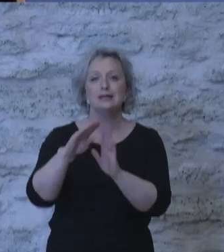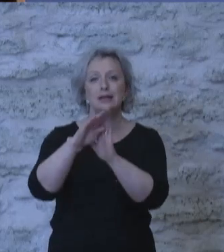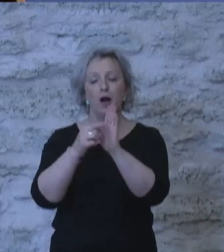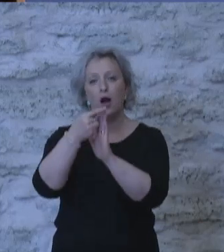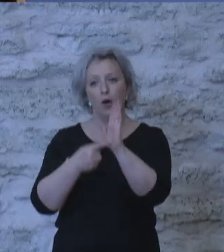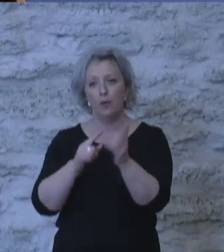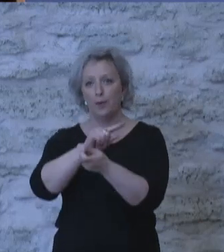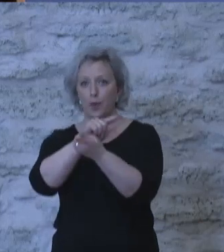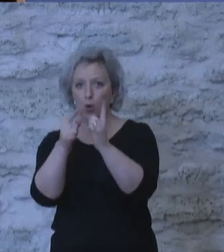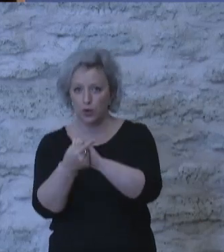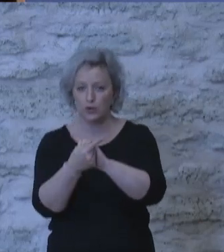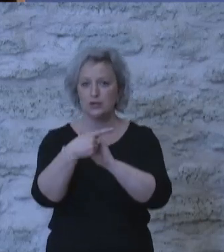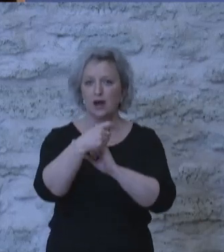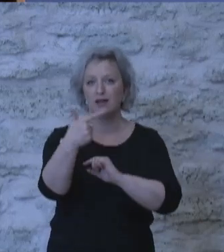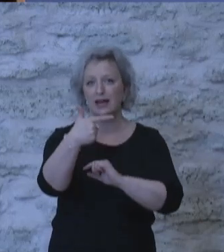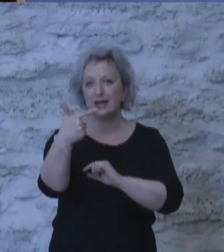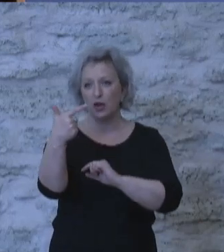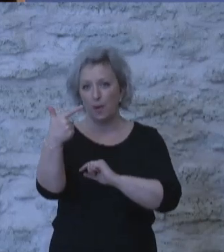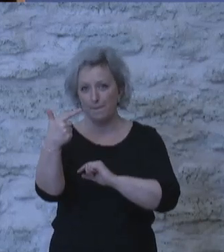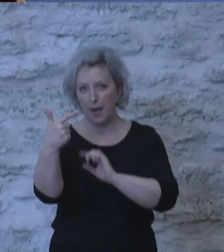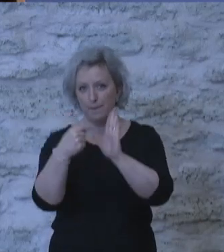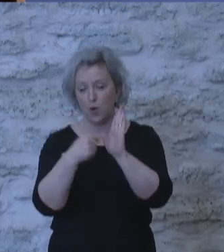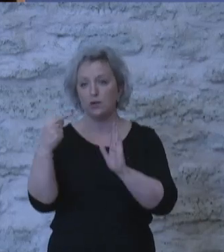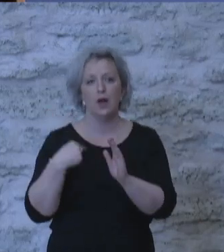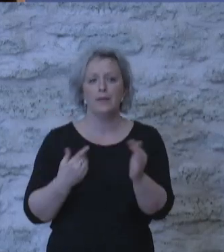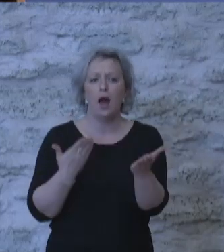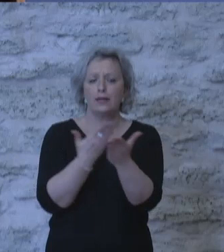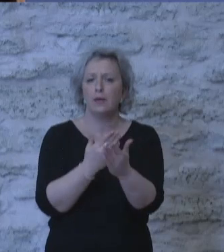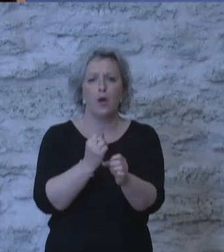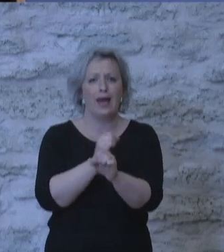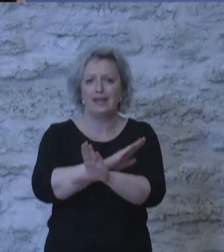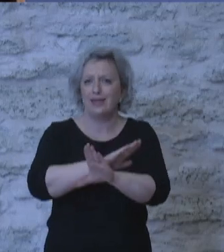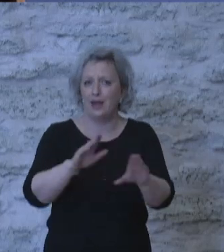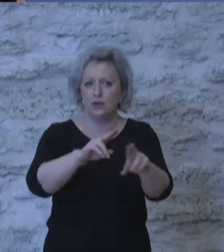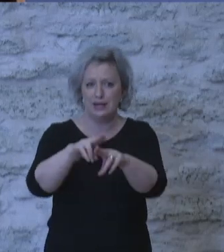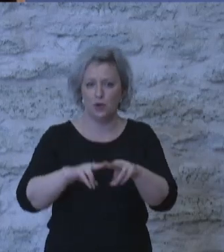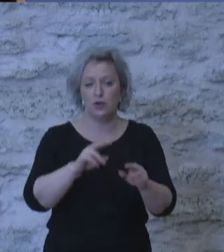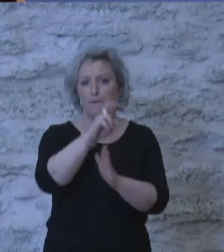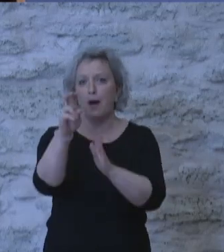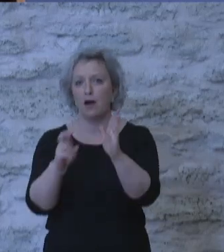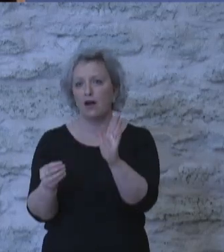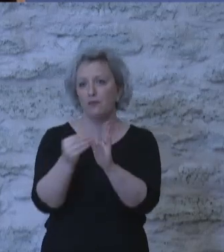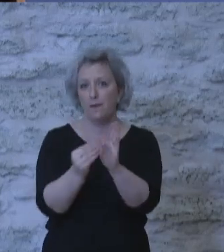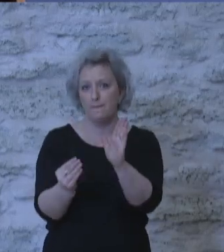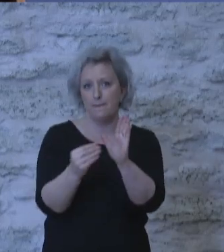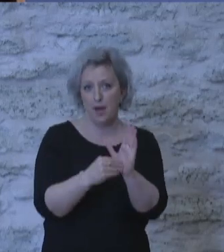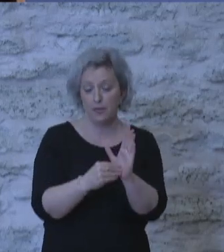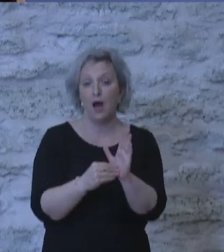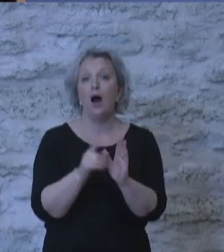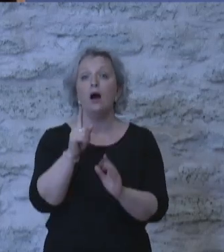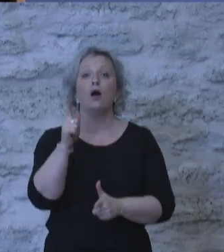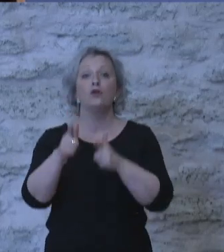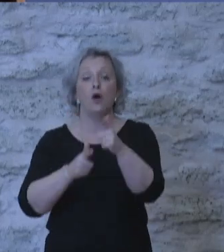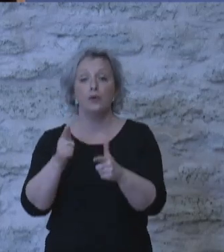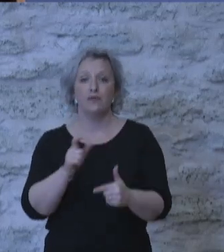Ja, sul on õigus, et ma ei teinud seda ettepanekud, palju just nii, et paragrafid see sisse panna, aga loomulikult ma nüüd annan sulle